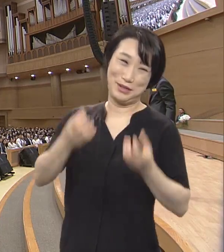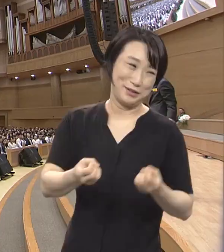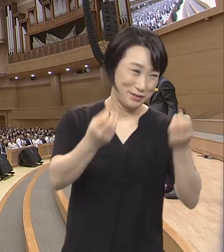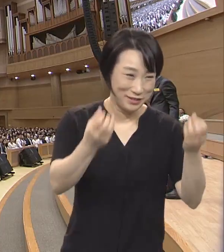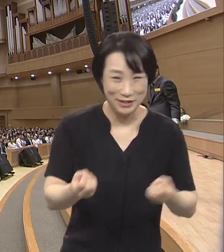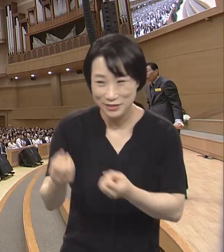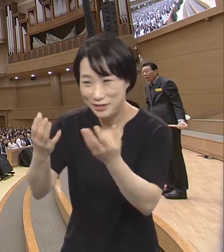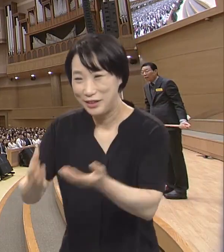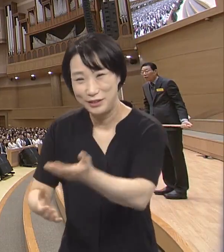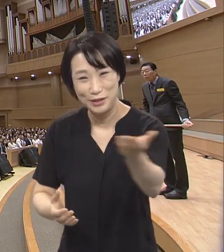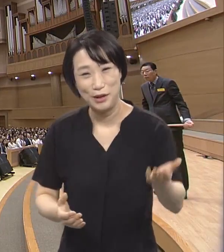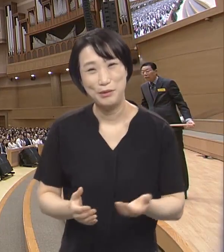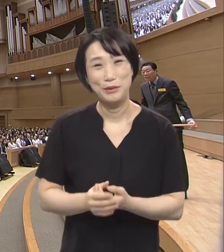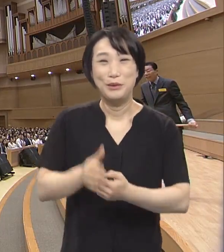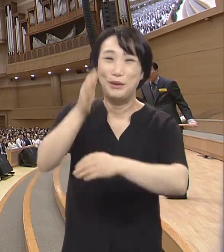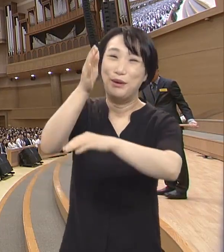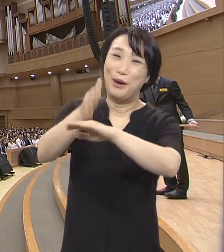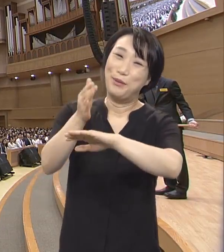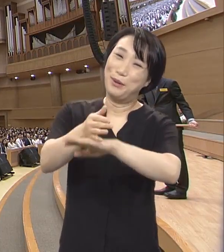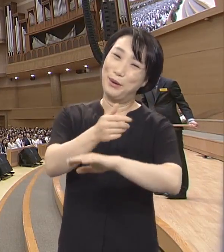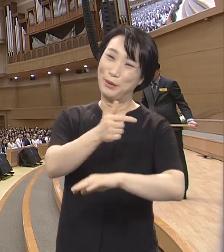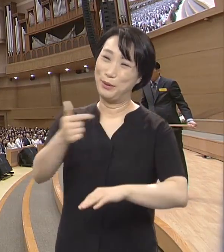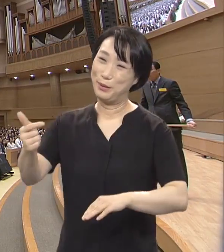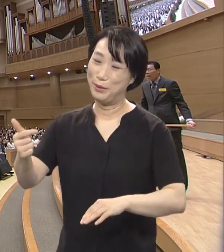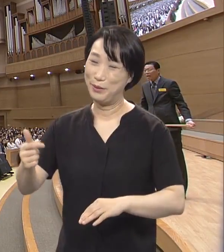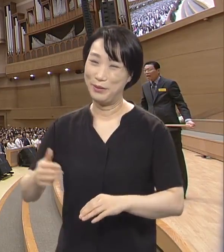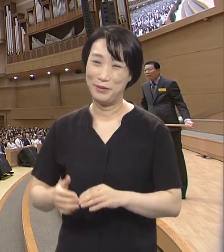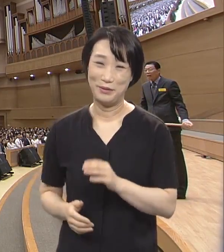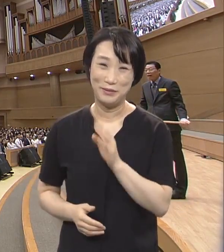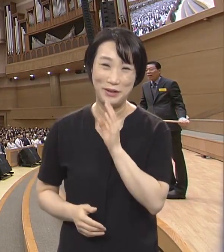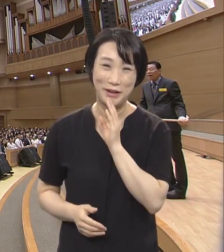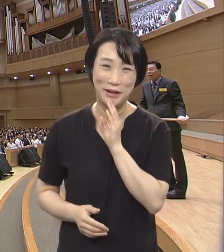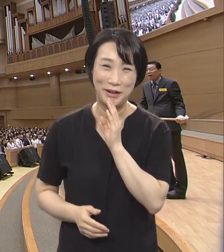응? 얼마나 감사.